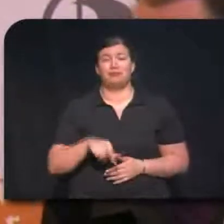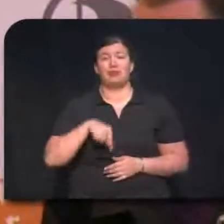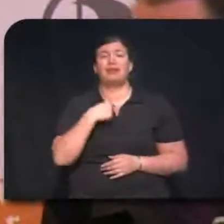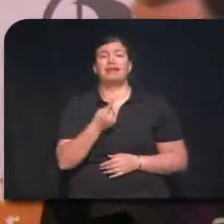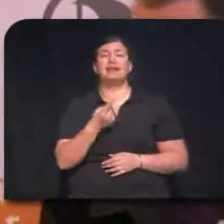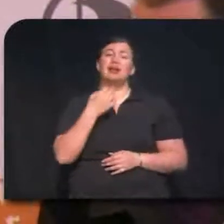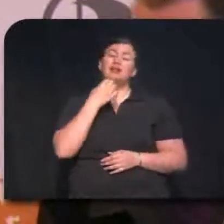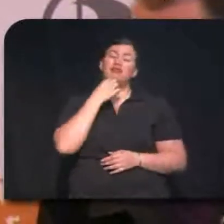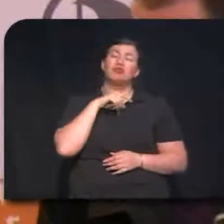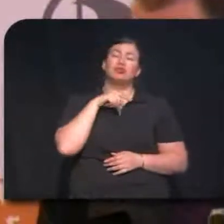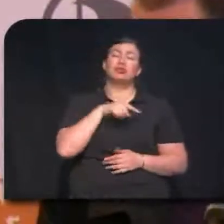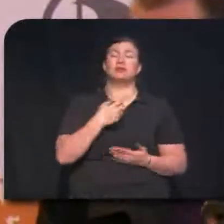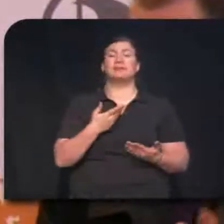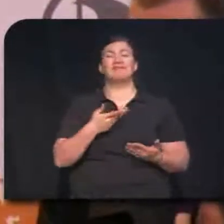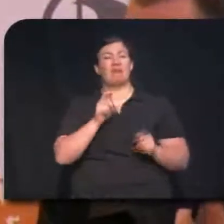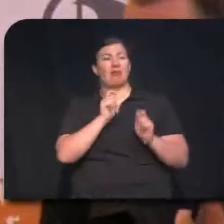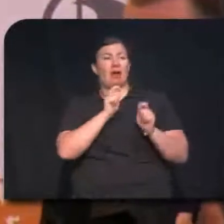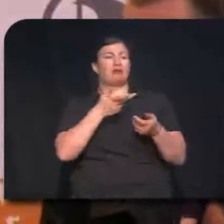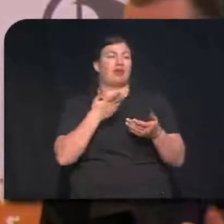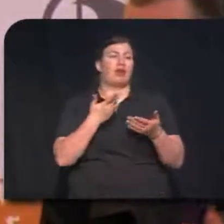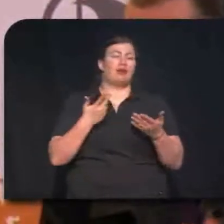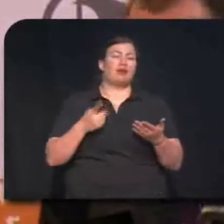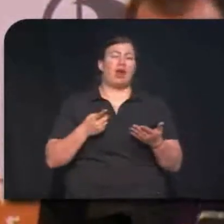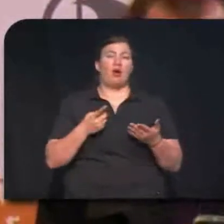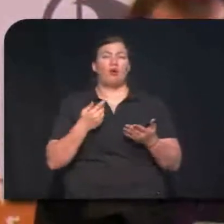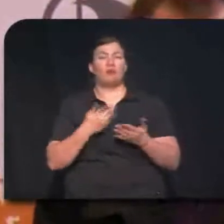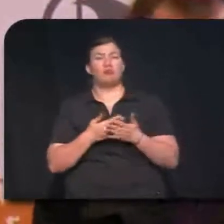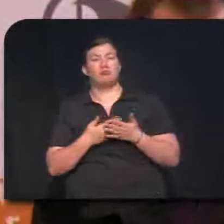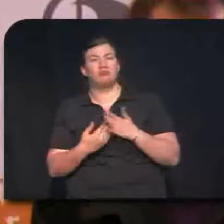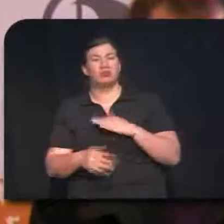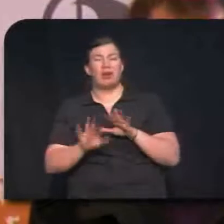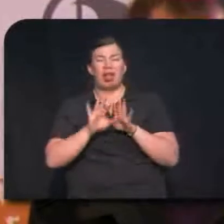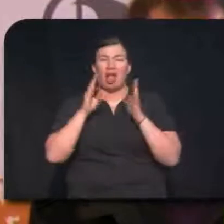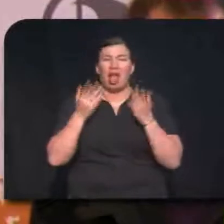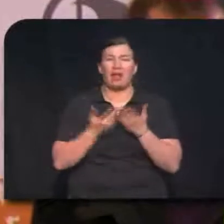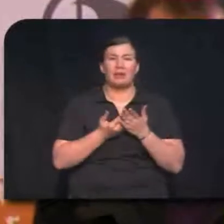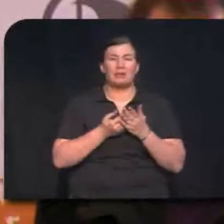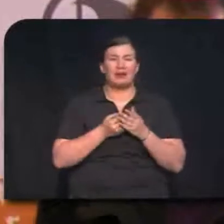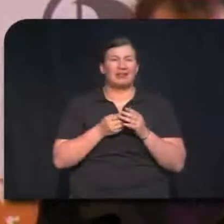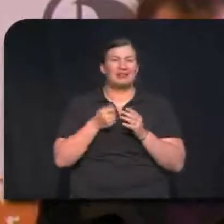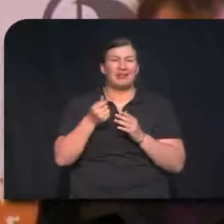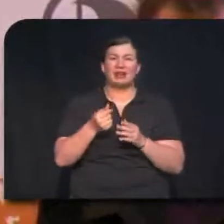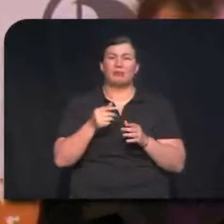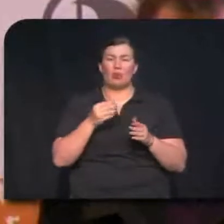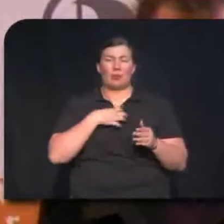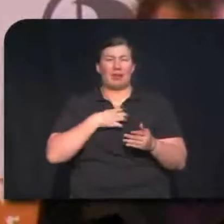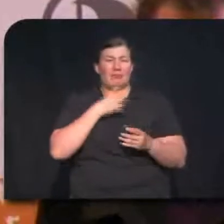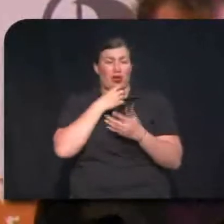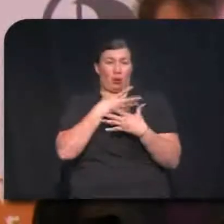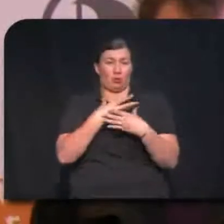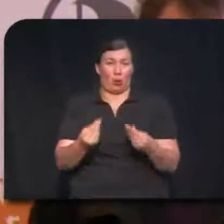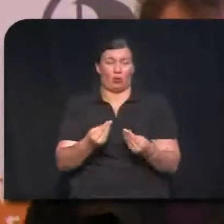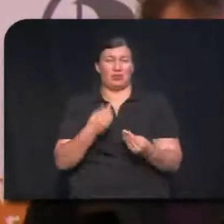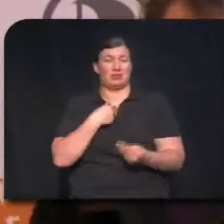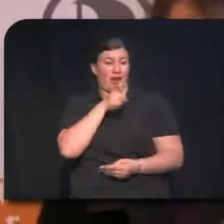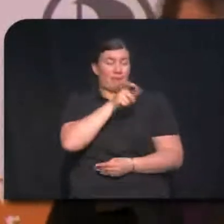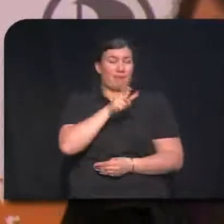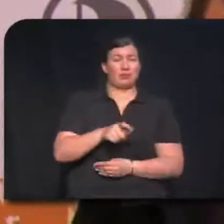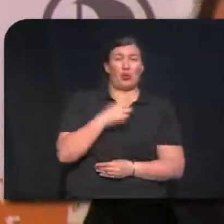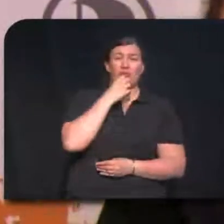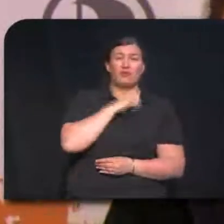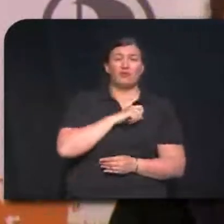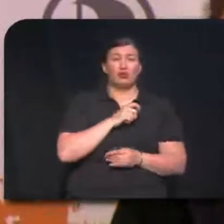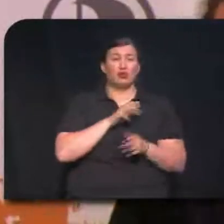dann wollen wir mit diesem Antrag ja gerade dieses Henne-Ei-Problem lösen die einen wollen eine perfekte Lösung die sie dann abstimmen können